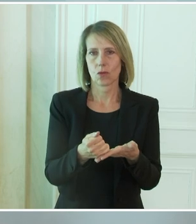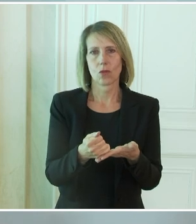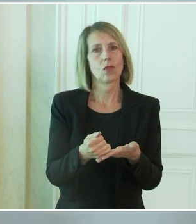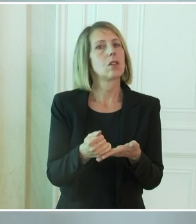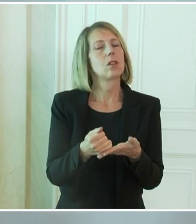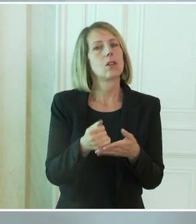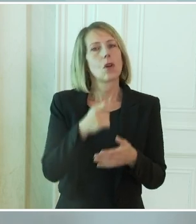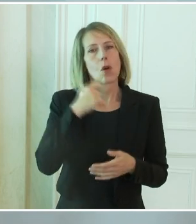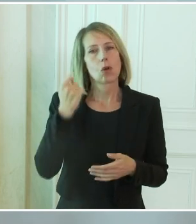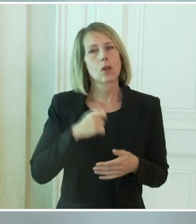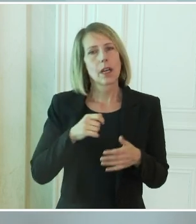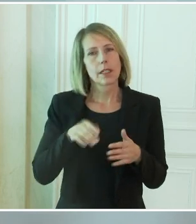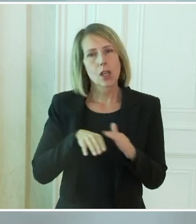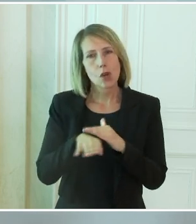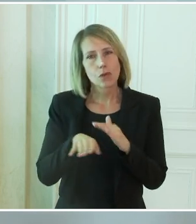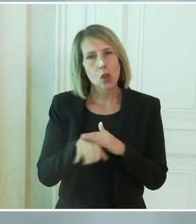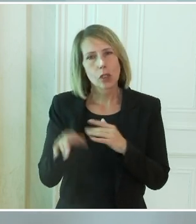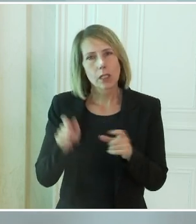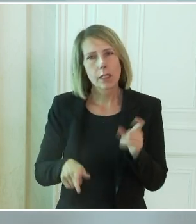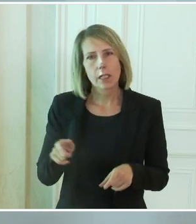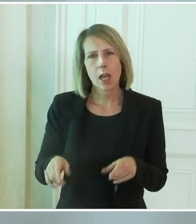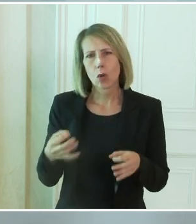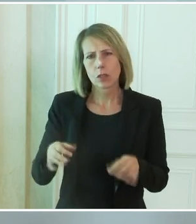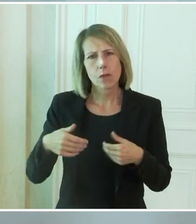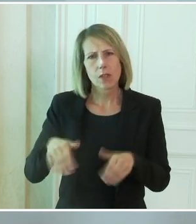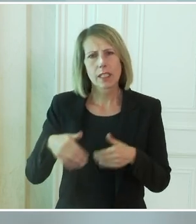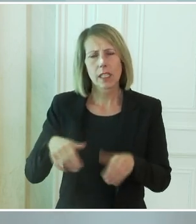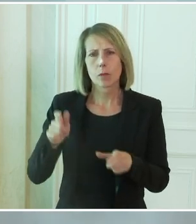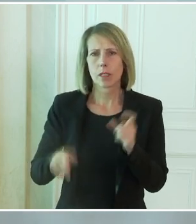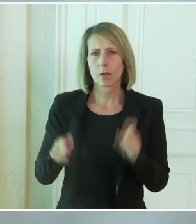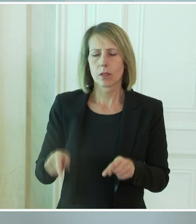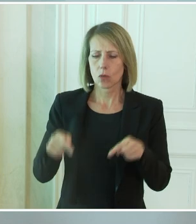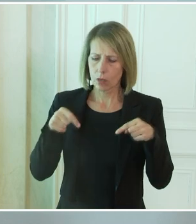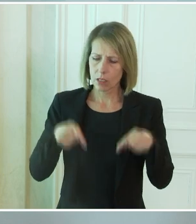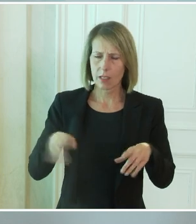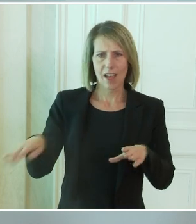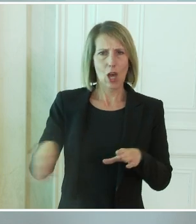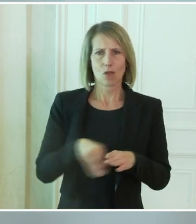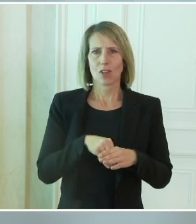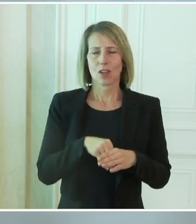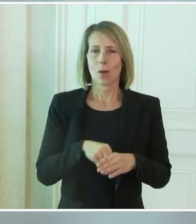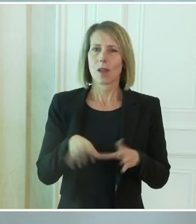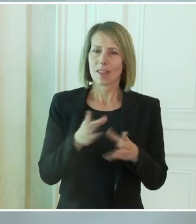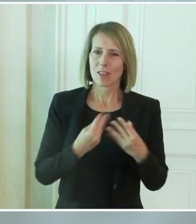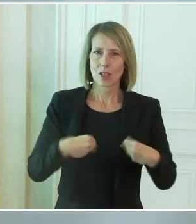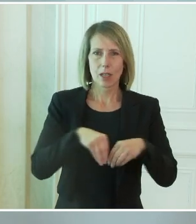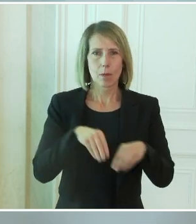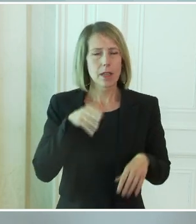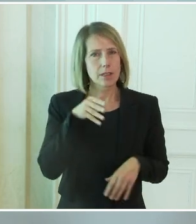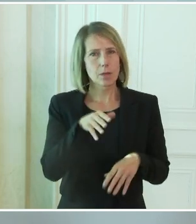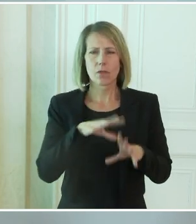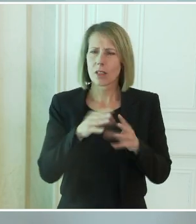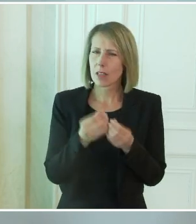die ukrainischen Flüchtlinge oder Vertriebene werden hier aufgenommen und gemeinsam werden wir alles